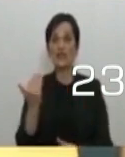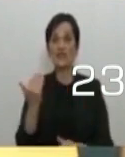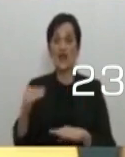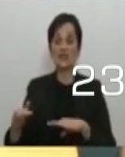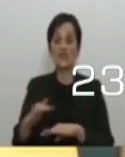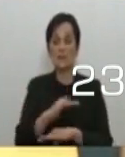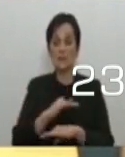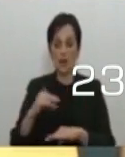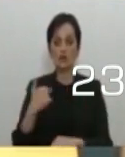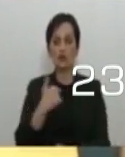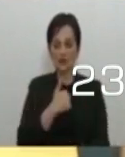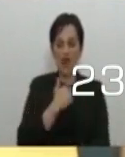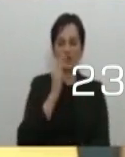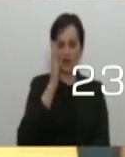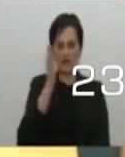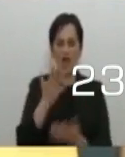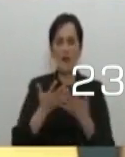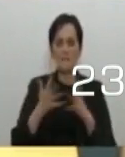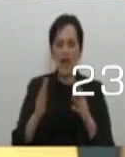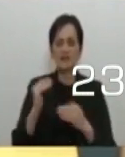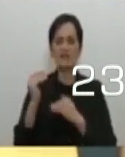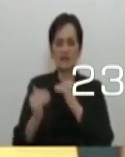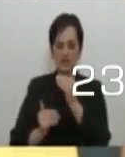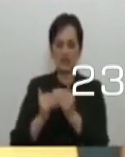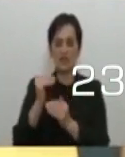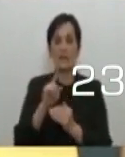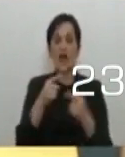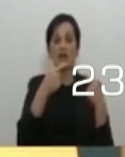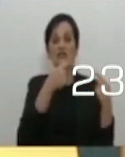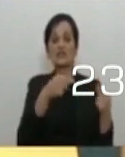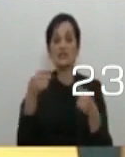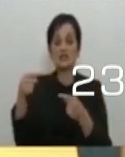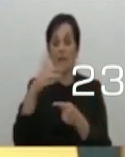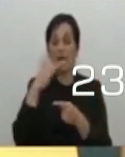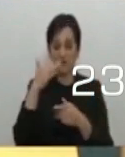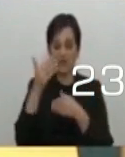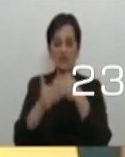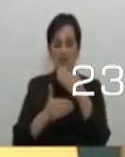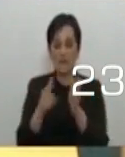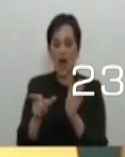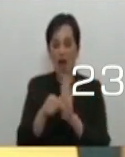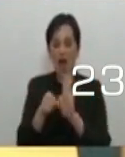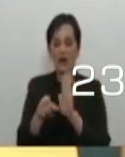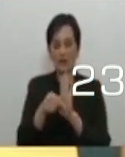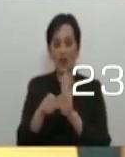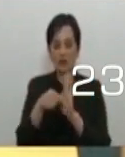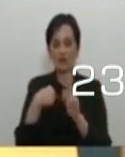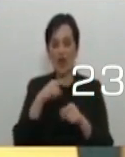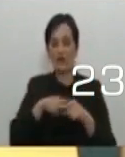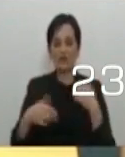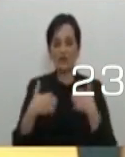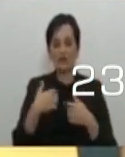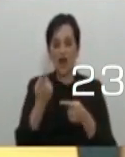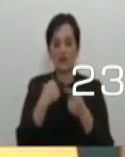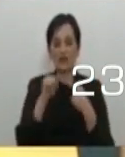სფეროში ჩვენ გვექნება კიდევ მეტი წარმატება, რაც სხვა ბევრ წარმატებასთან ერთად კიდევ უფრო დააჩქარებს ჩვენს